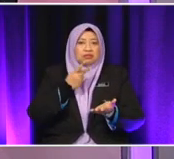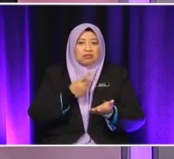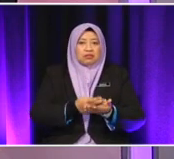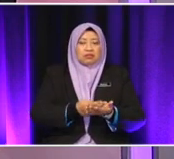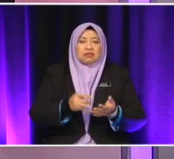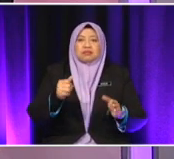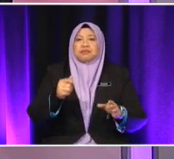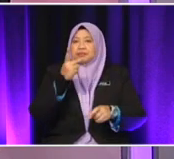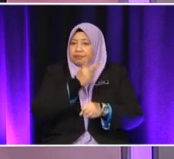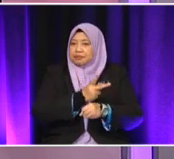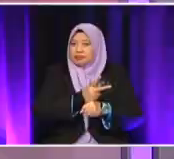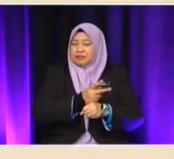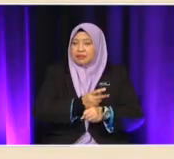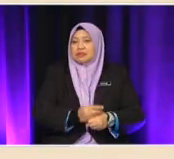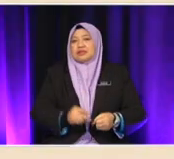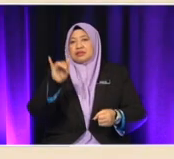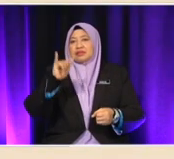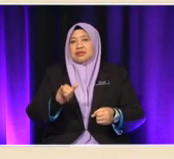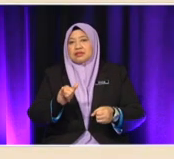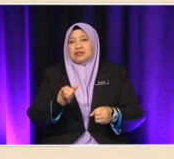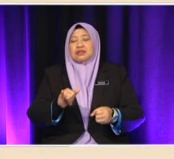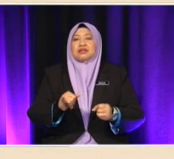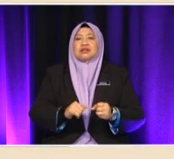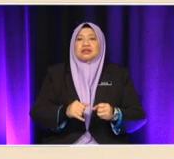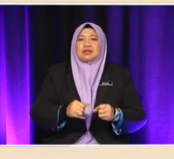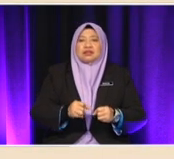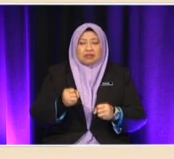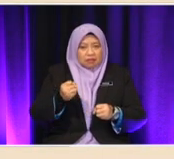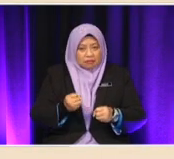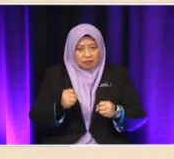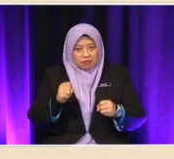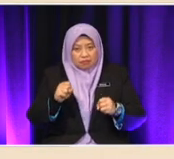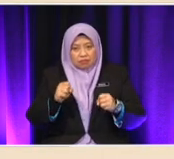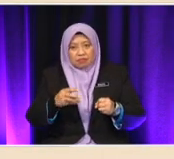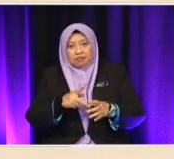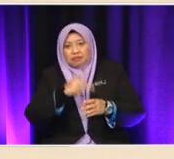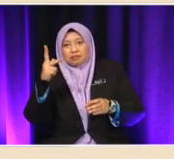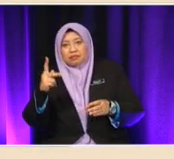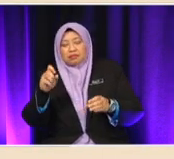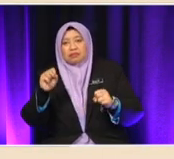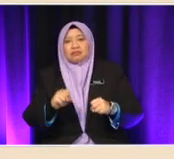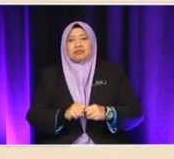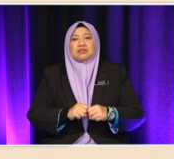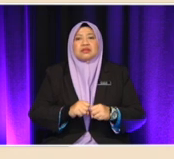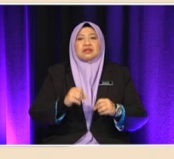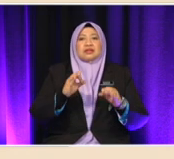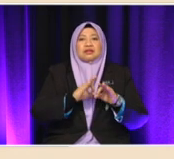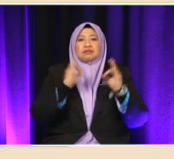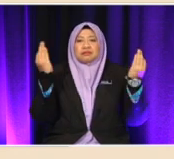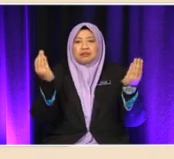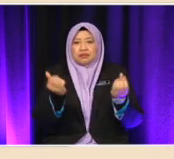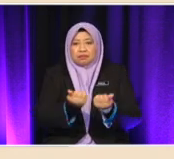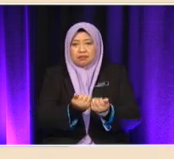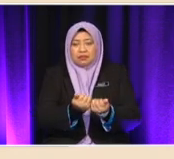peringatan yang sanggup dan mampu dikeluarkan oleh pengeluaran dan firma pada